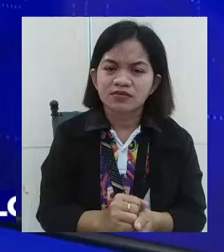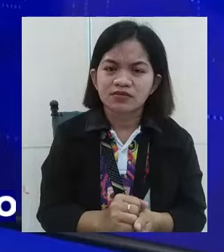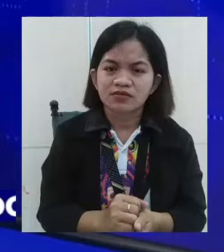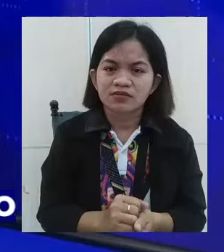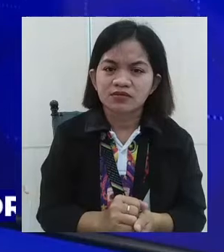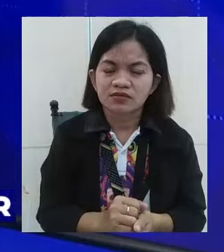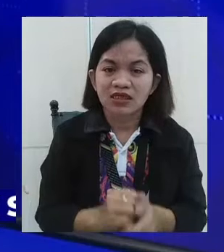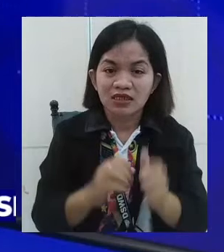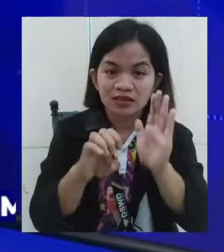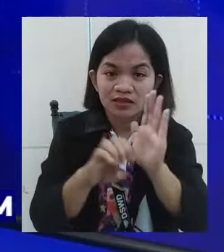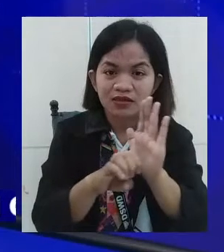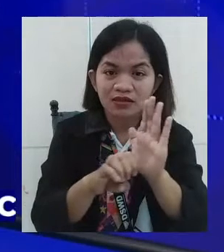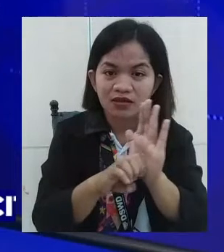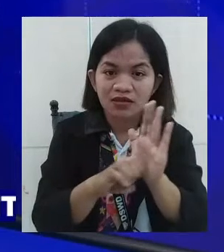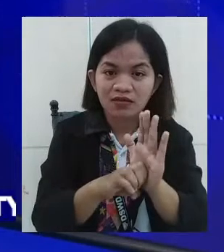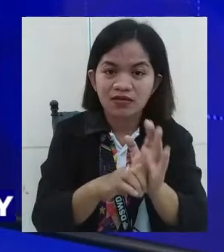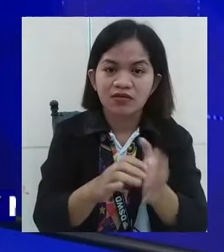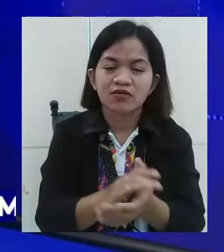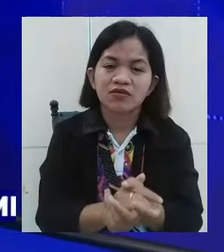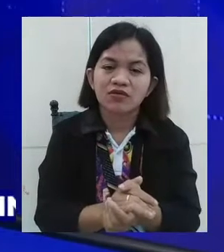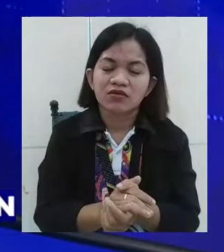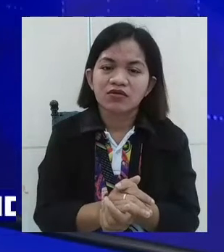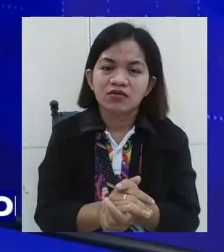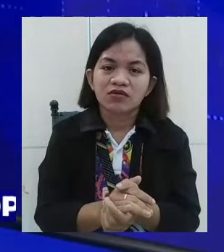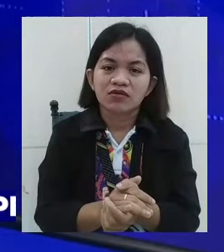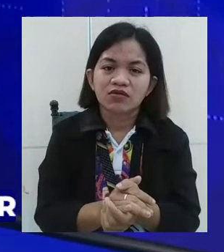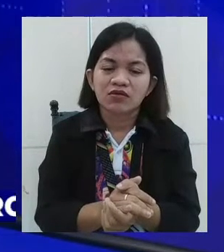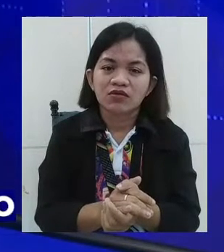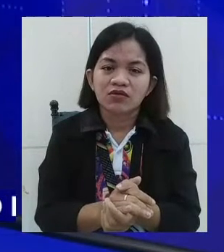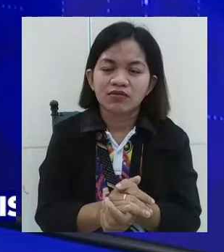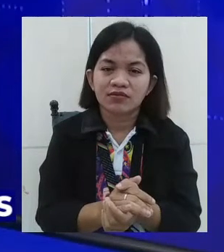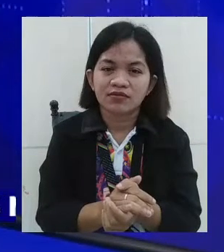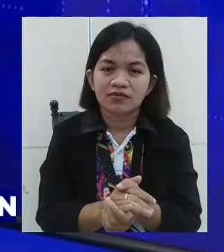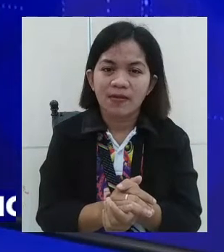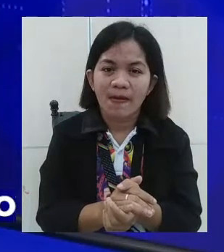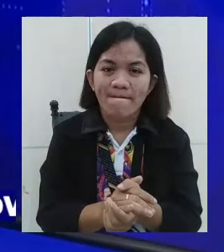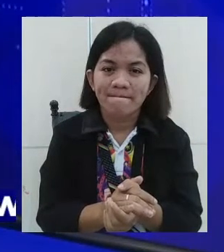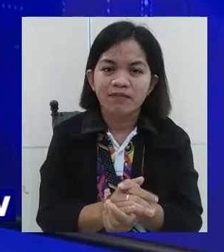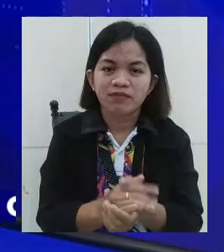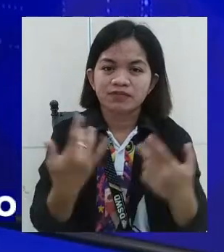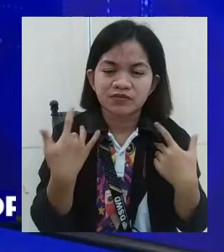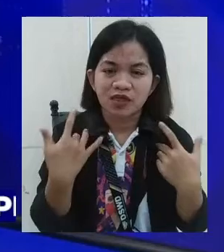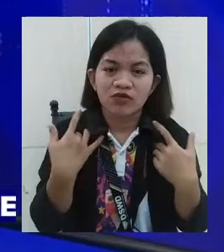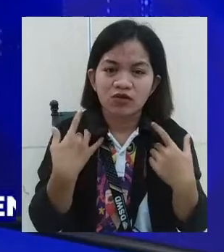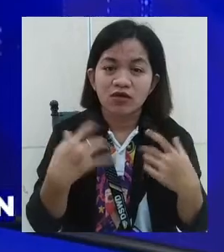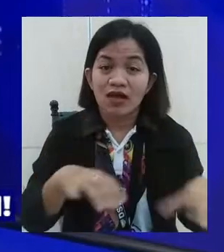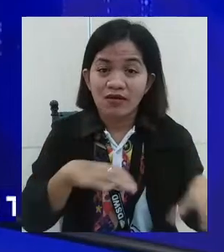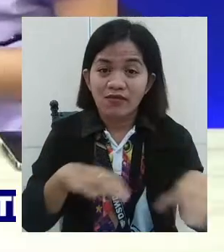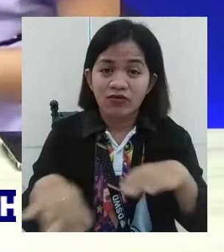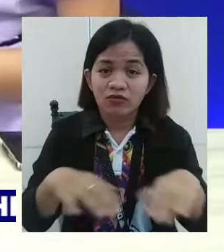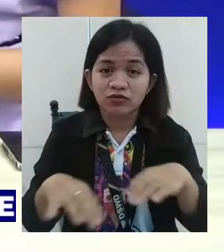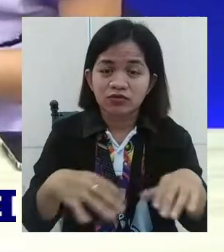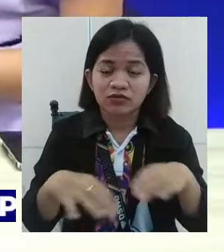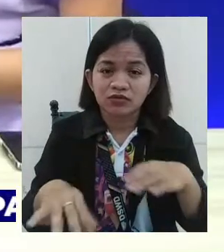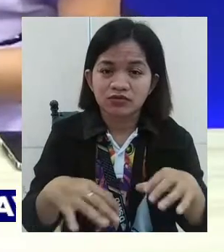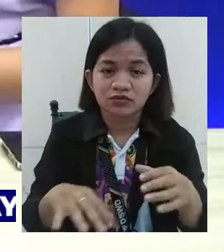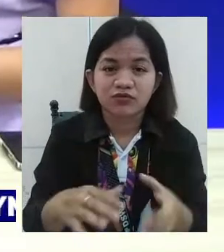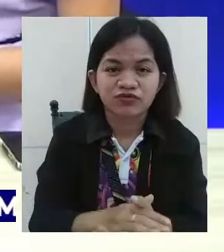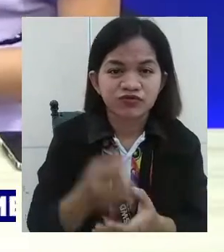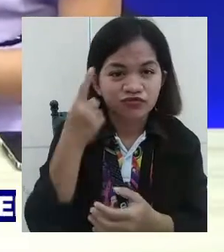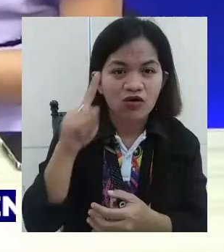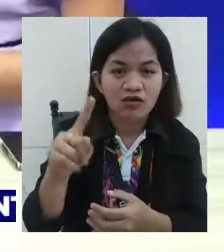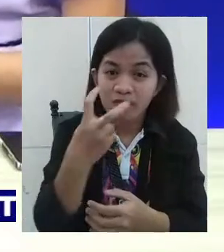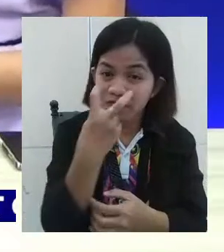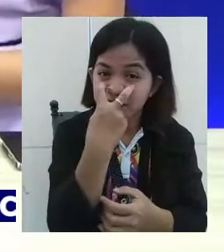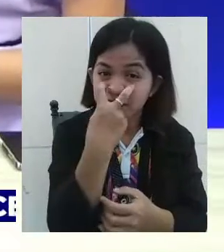halimbawa, pag nag-venture kami into livelihood, like, about for the blind, ang